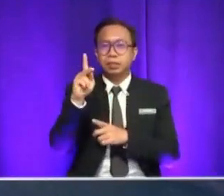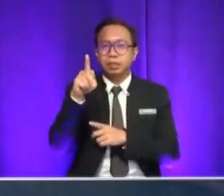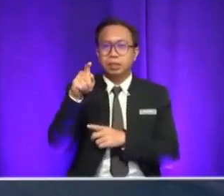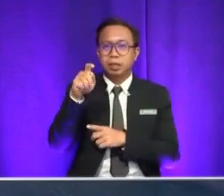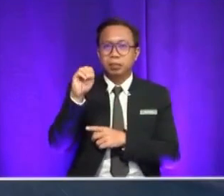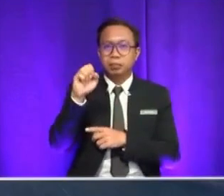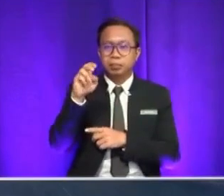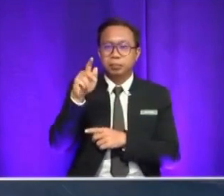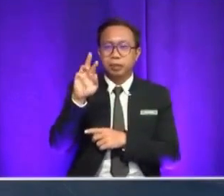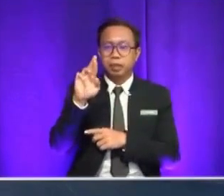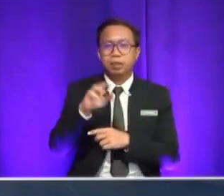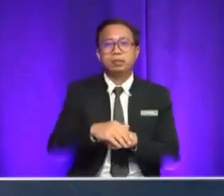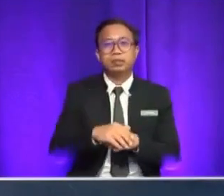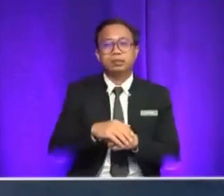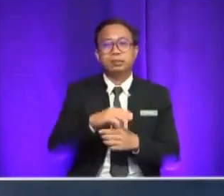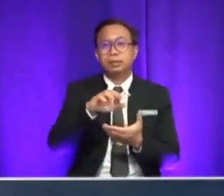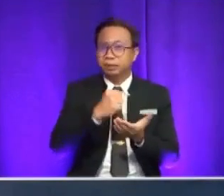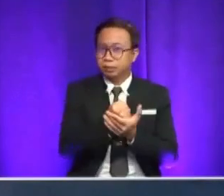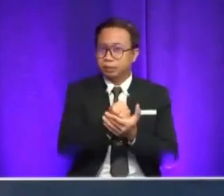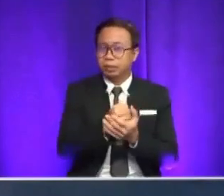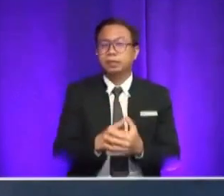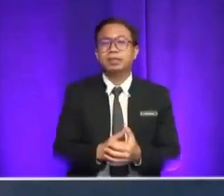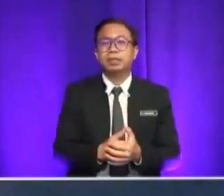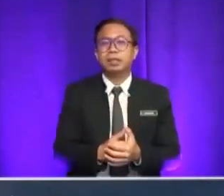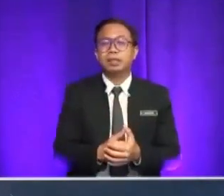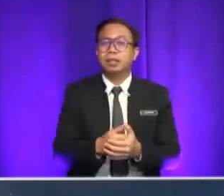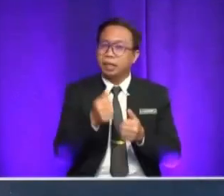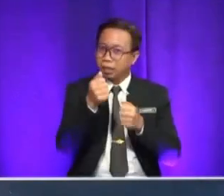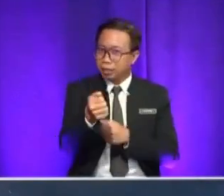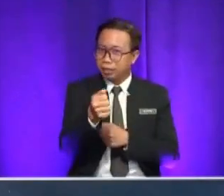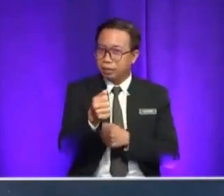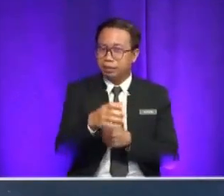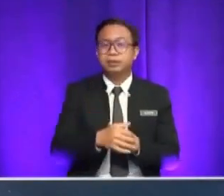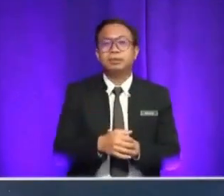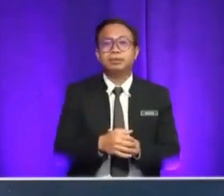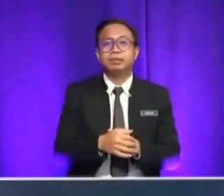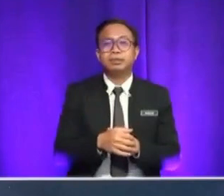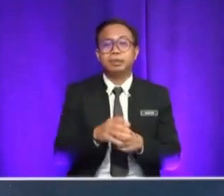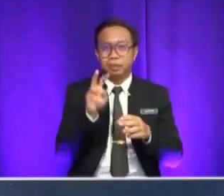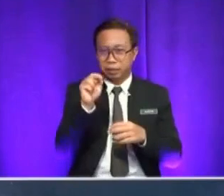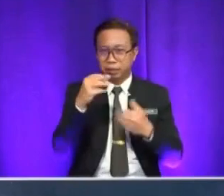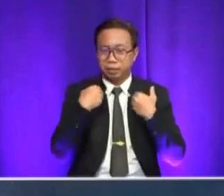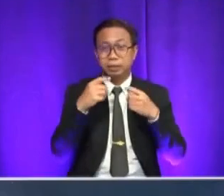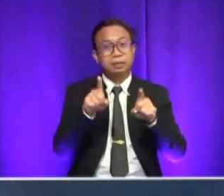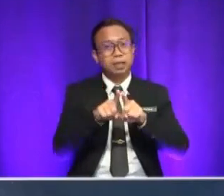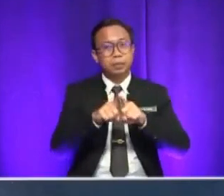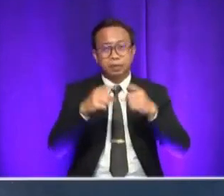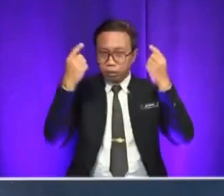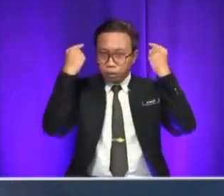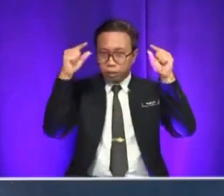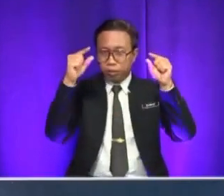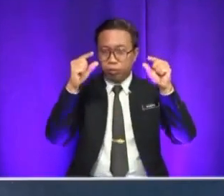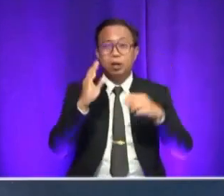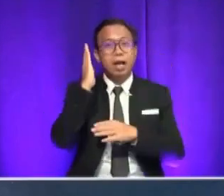Wah, seronok hampa semua. Bukan apa, kerana anda cukup bertuah, kerana kejap lagi kita akan bersama dengan seorang guru